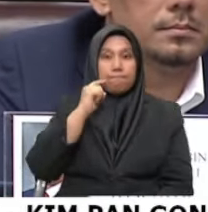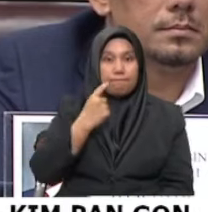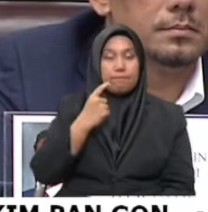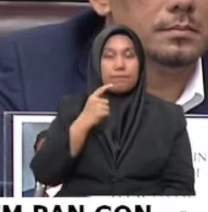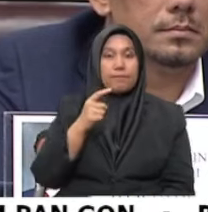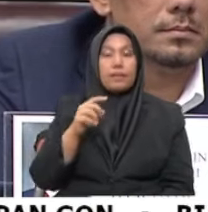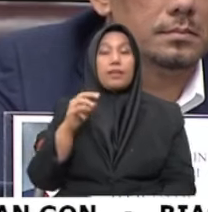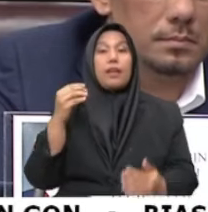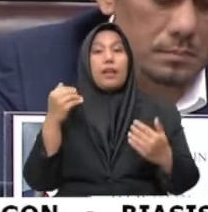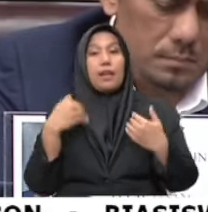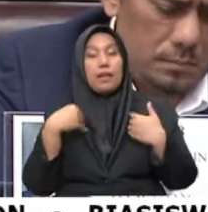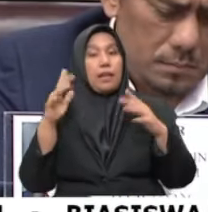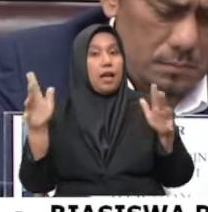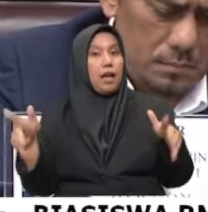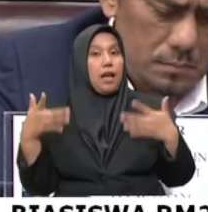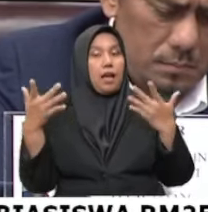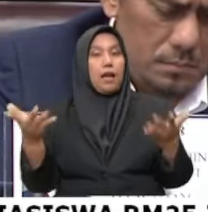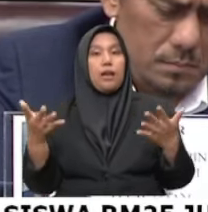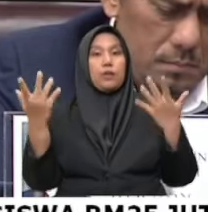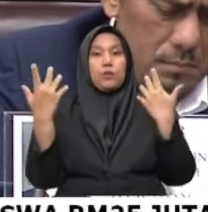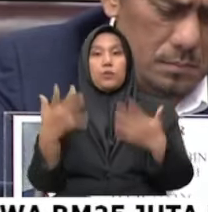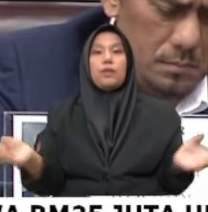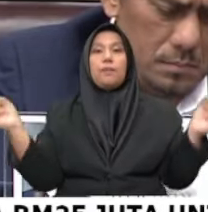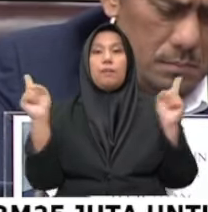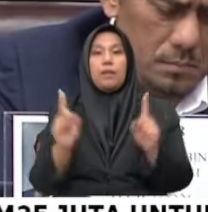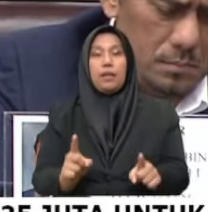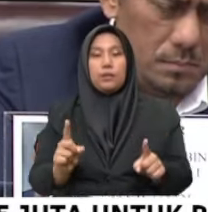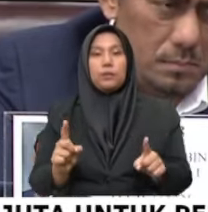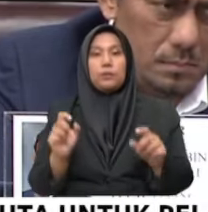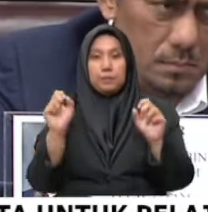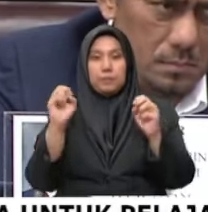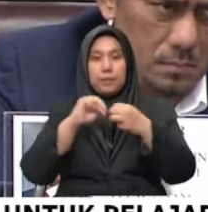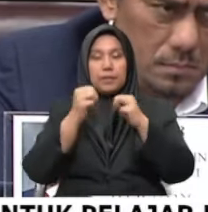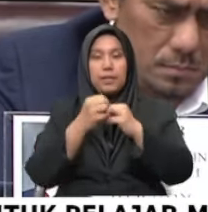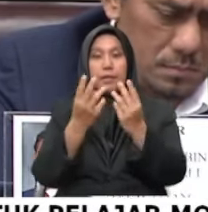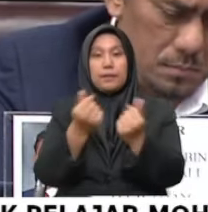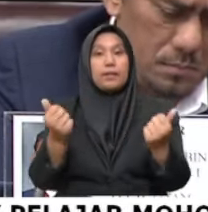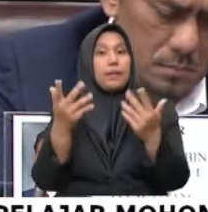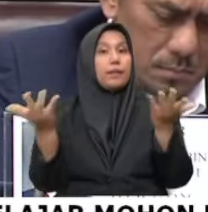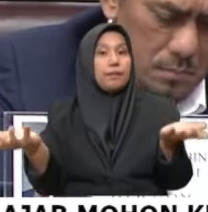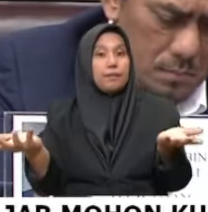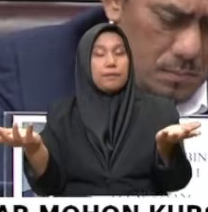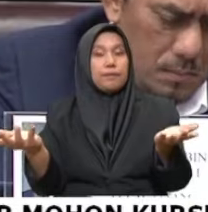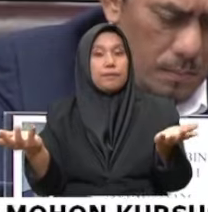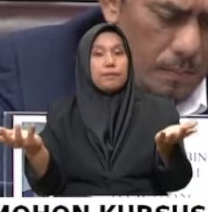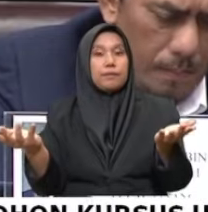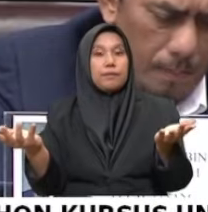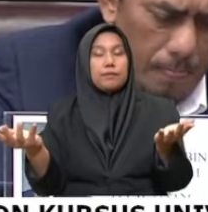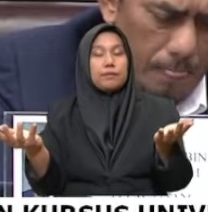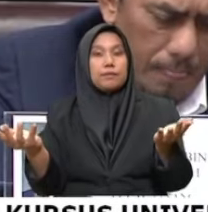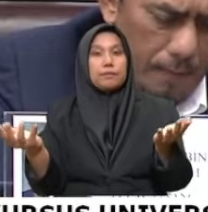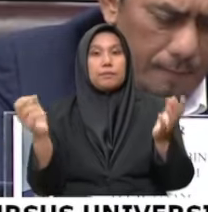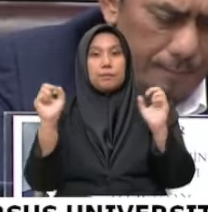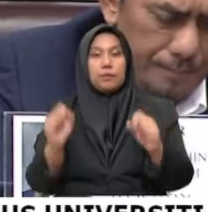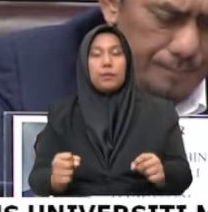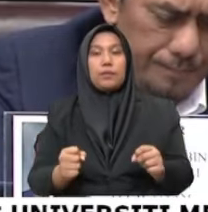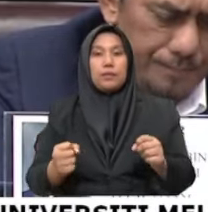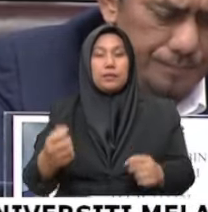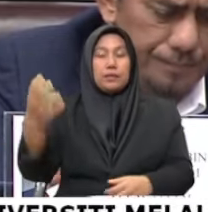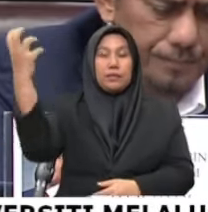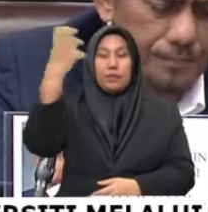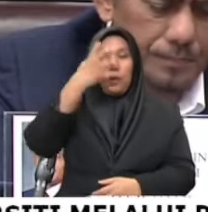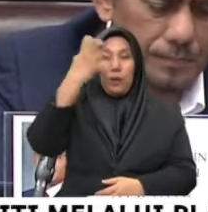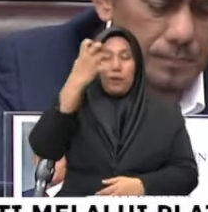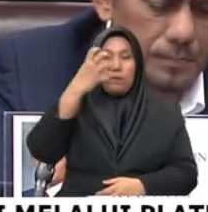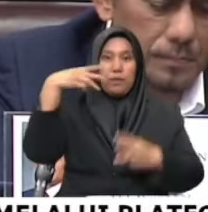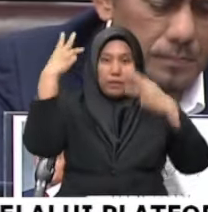data sejauh manakah ia telah berlaku dan diatasi, kerana dia mula menimbulkan kebingungan dalam kalangan ibu bapa. Terima kasih